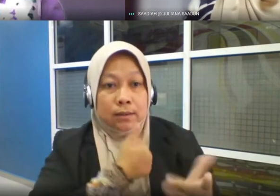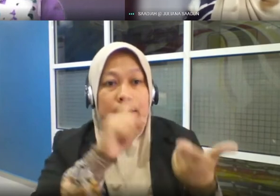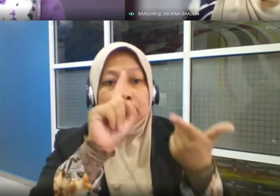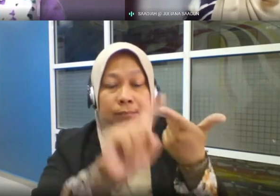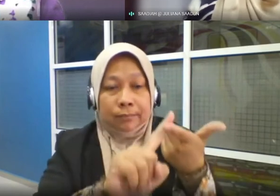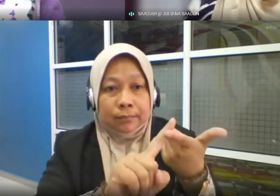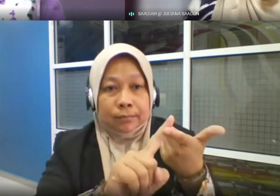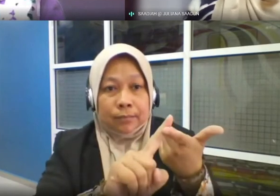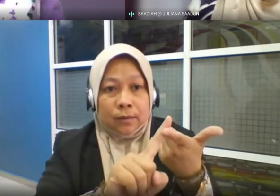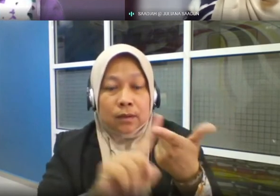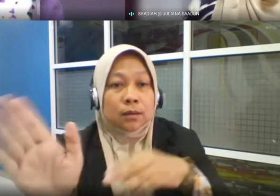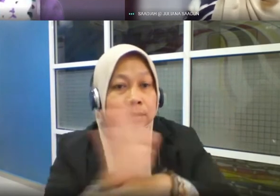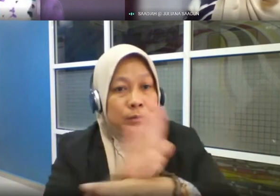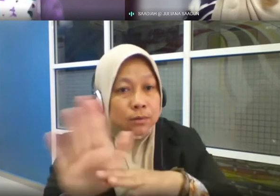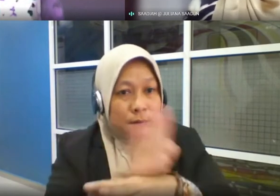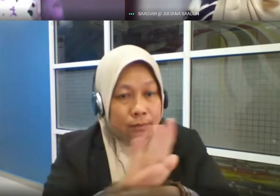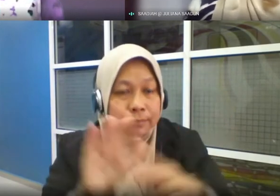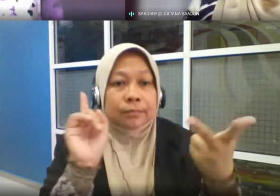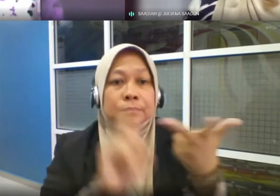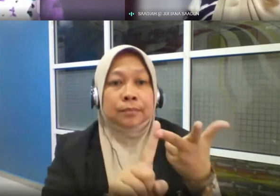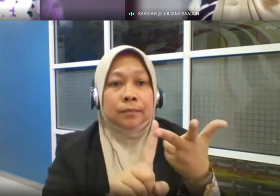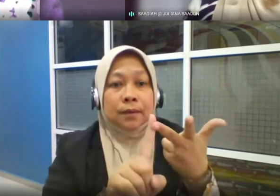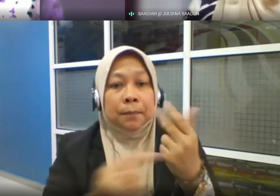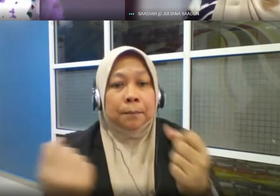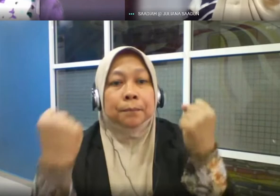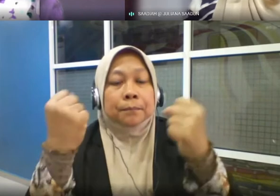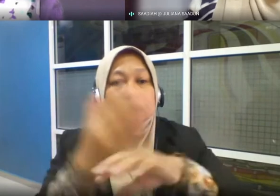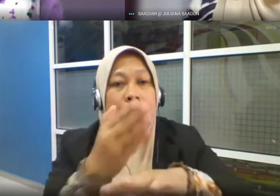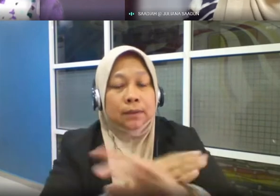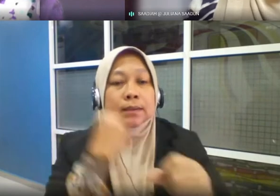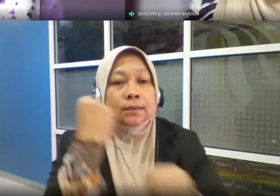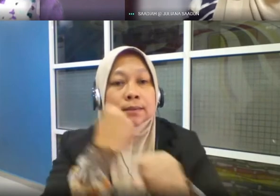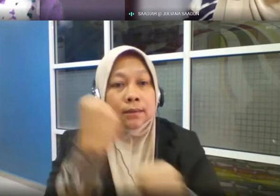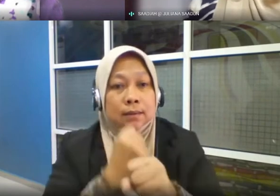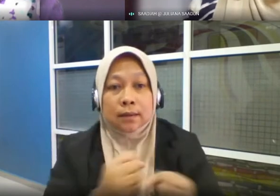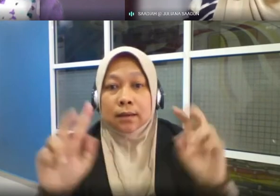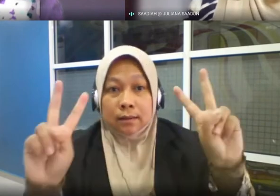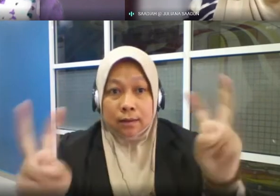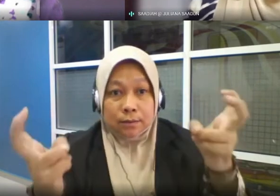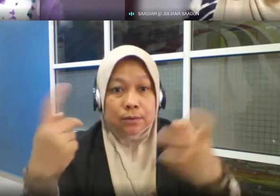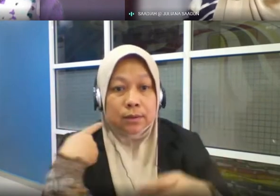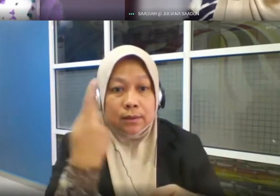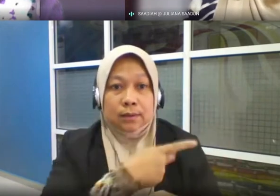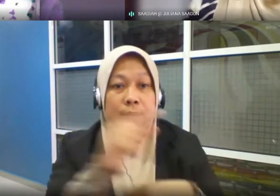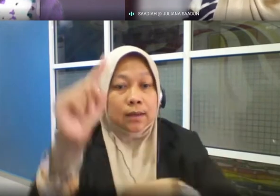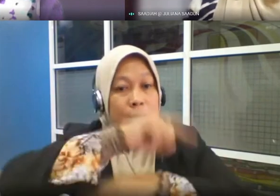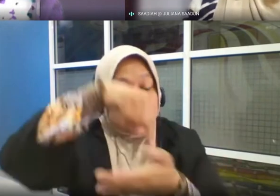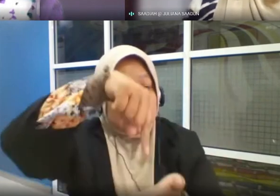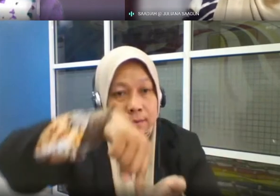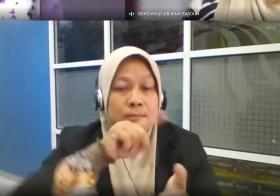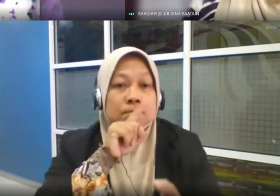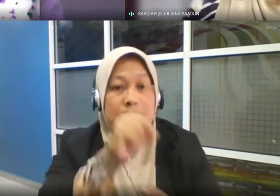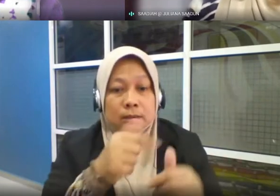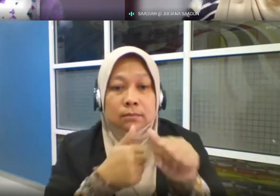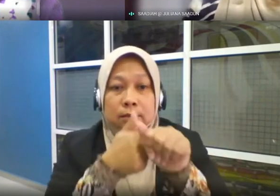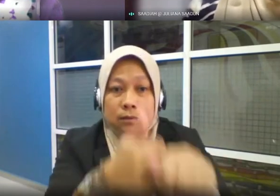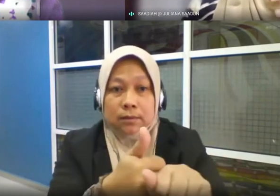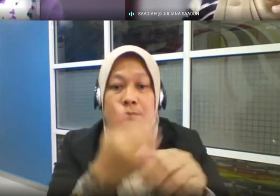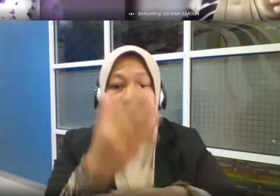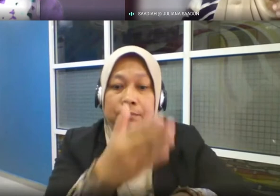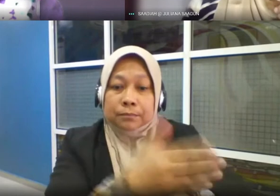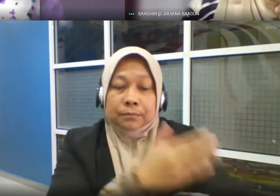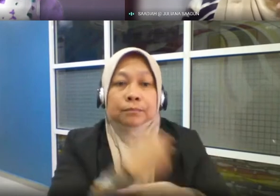kedua keusahawanan, manakala yang ketiga adalah pemantapan kejaya. Dan topik yang bakal kita bincangkan pada hari ini merujuk kepada elemen